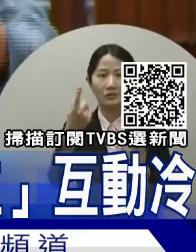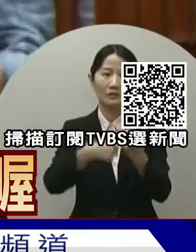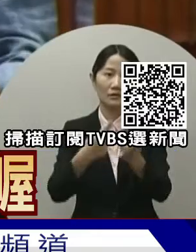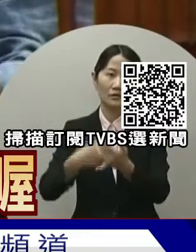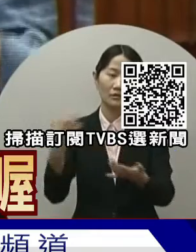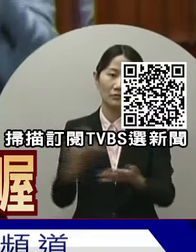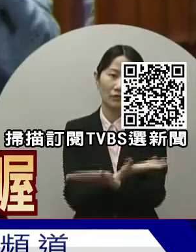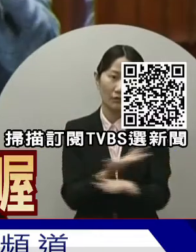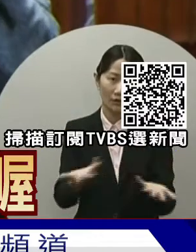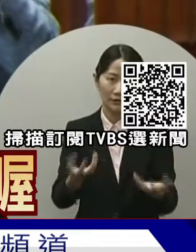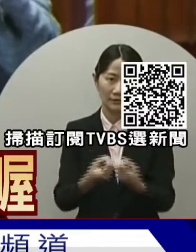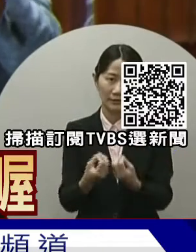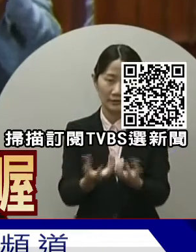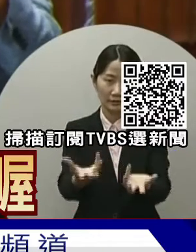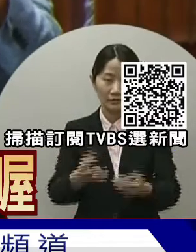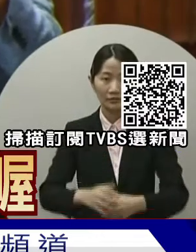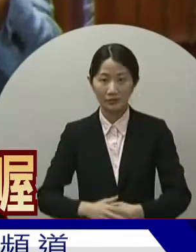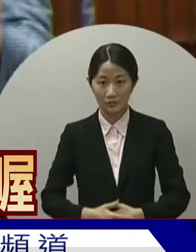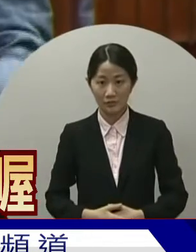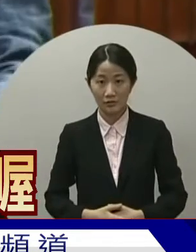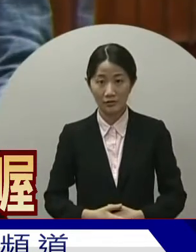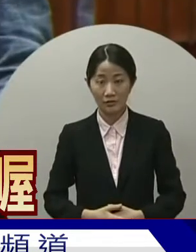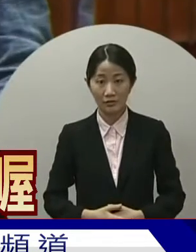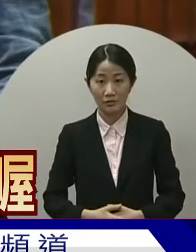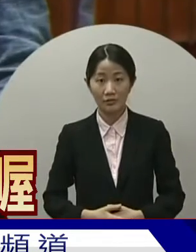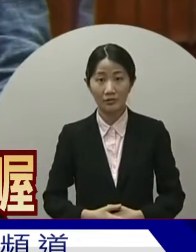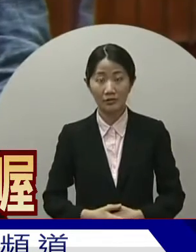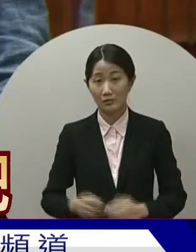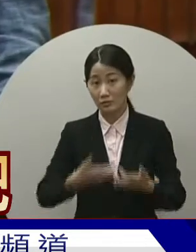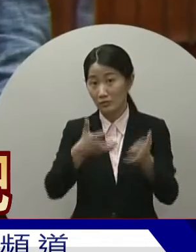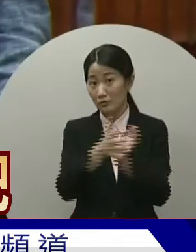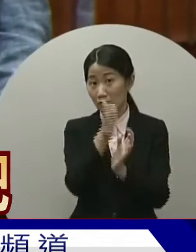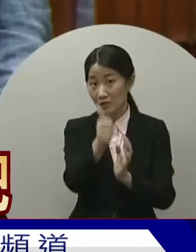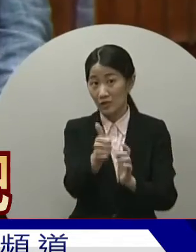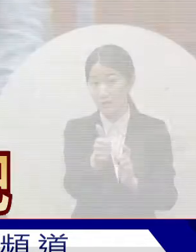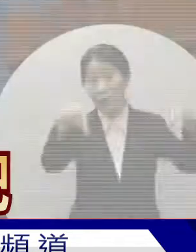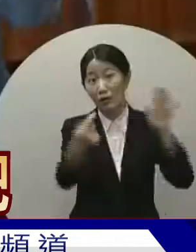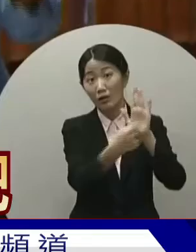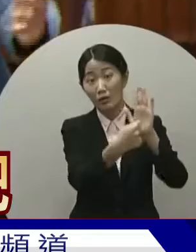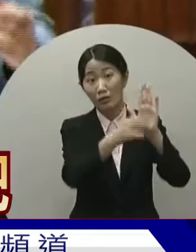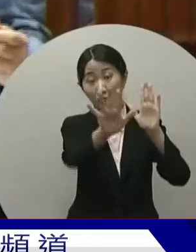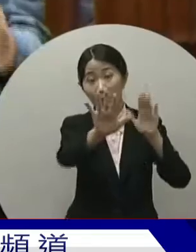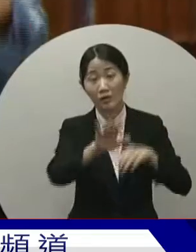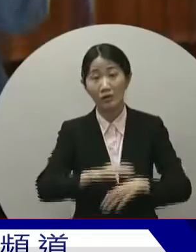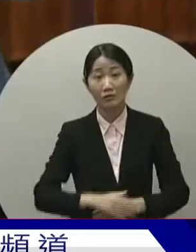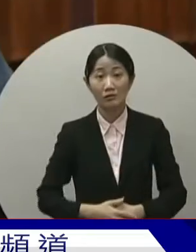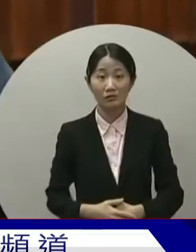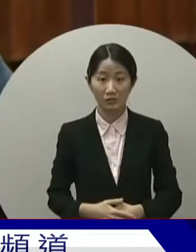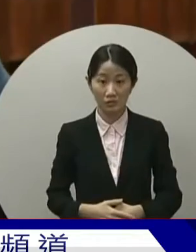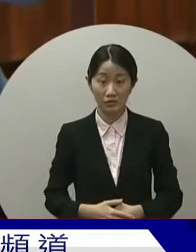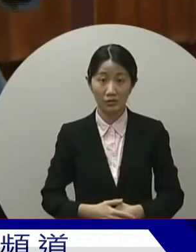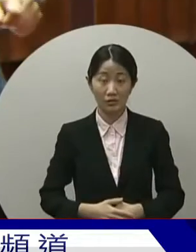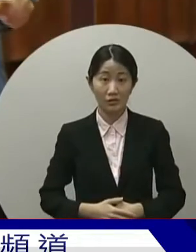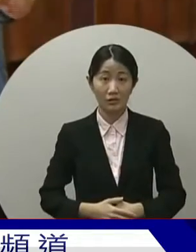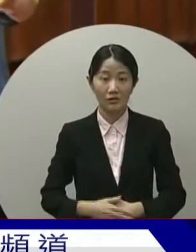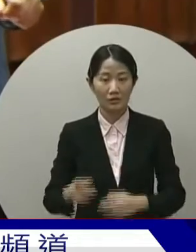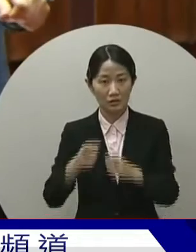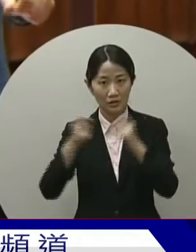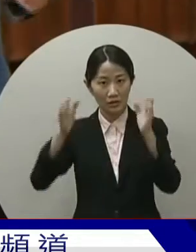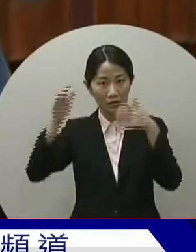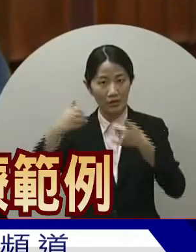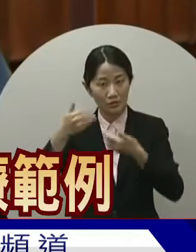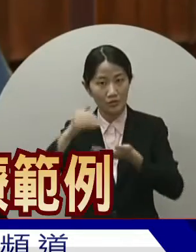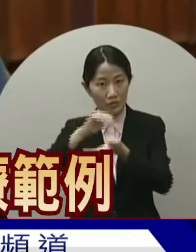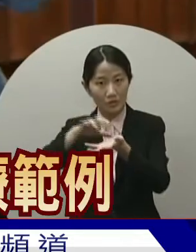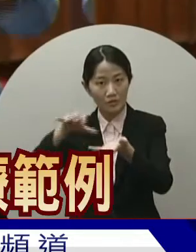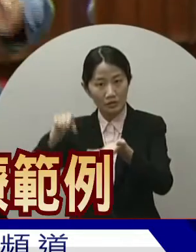有那大条钱哦，欠一挂哦，部长，这个应该你知道吧？你如果安尼大力要甲将这个恒春旅